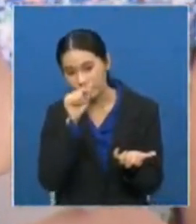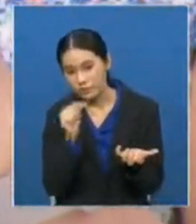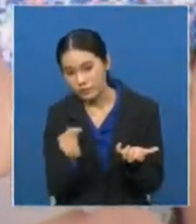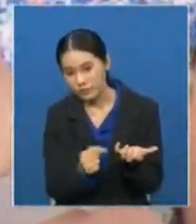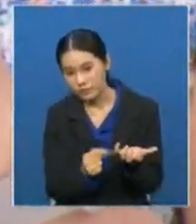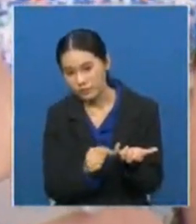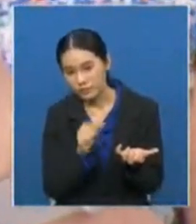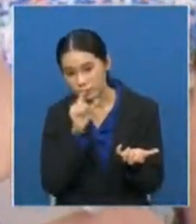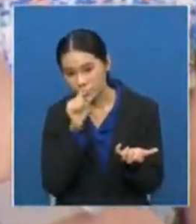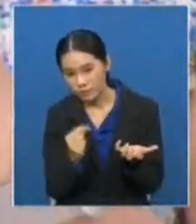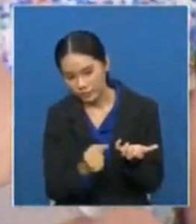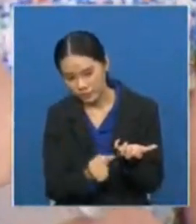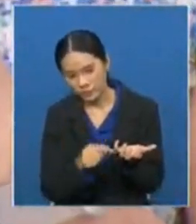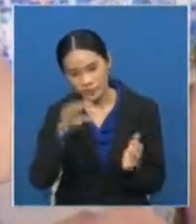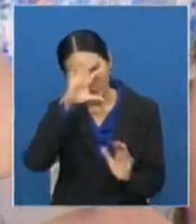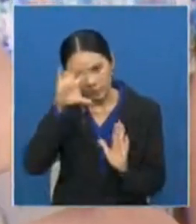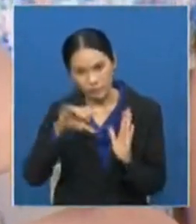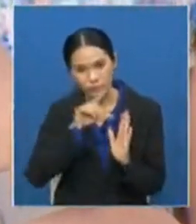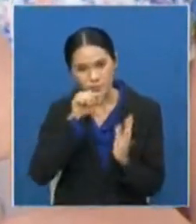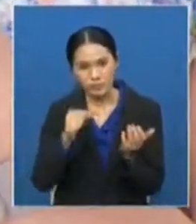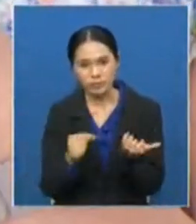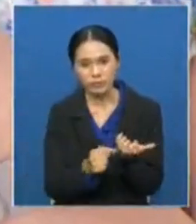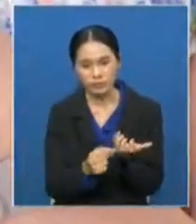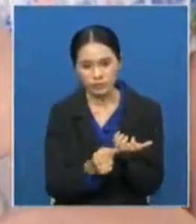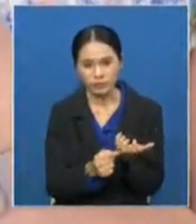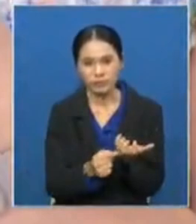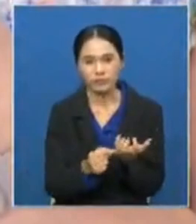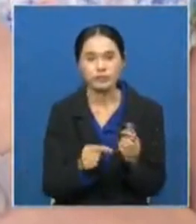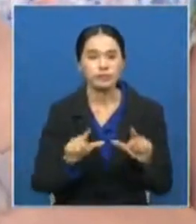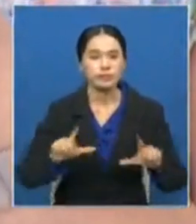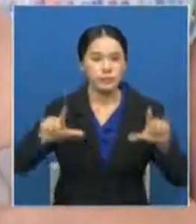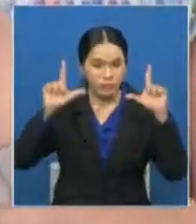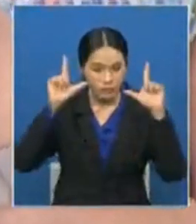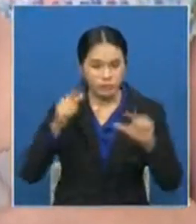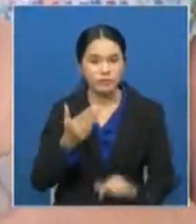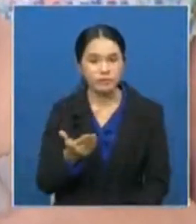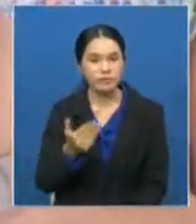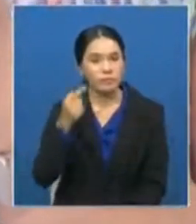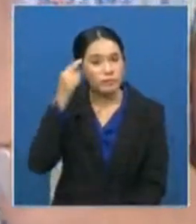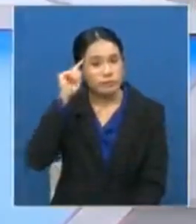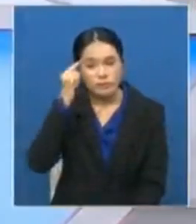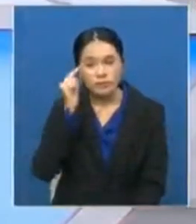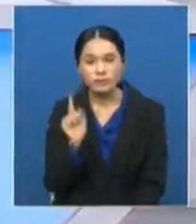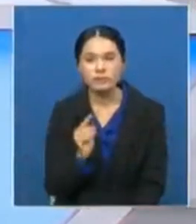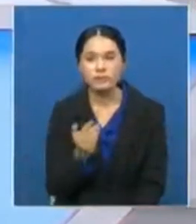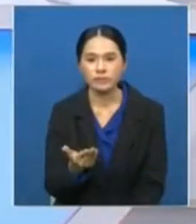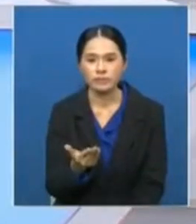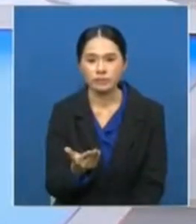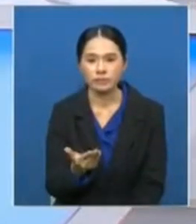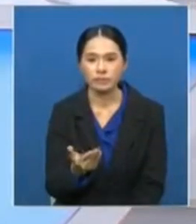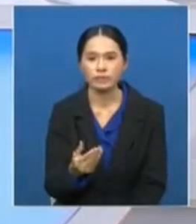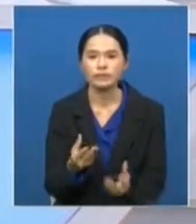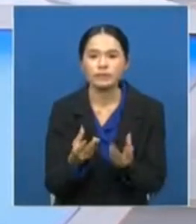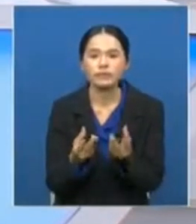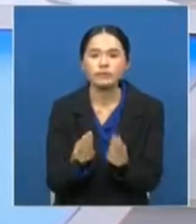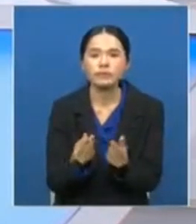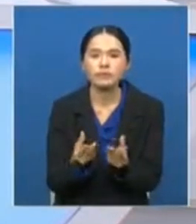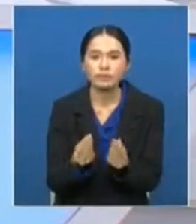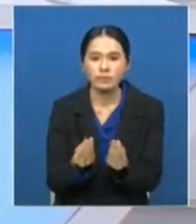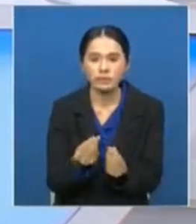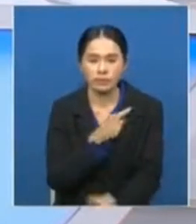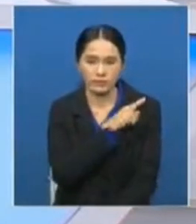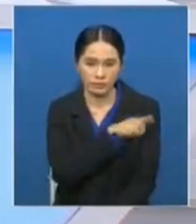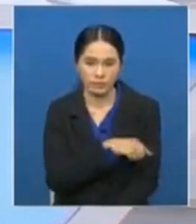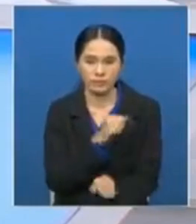นก็คือจะมีรูปไก่สัญลักษณ์ของจังหวัดนะคะแล้วจุดเด่นอีกอย่างนึงที่หลายคนอาจจะไม่รู้ก็คือดินขาวที่เอามาใช้ในการทำเ